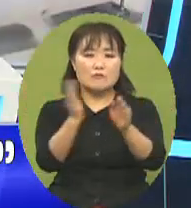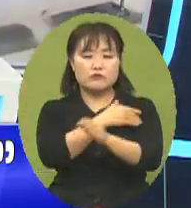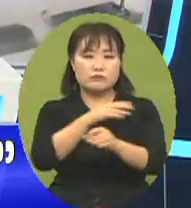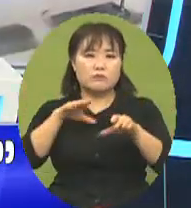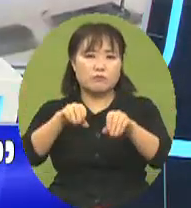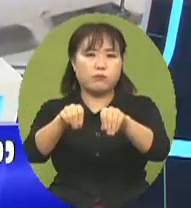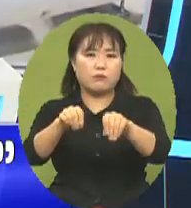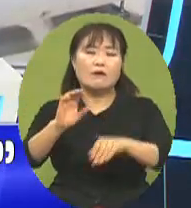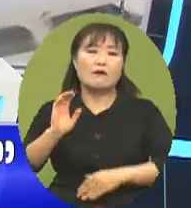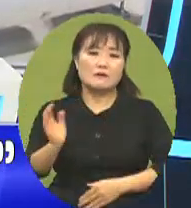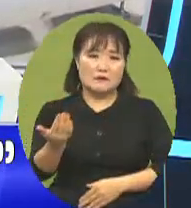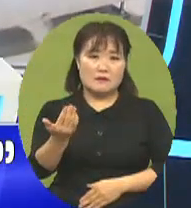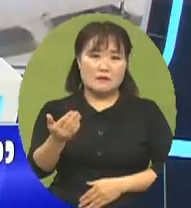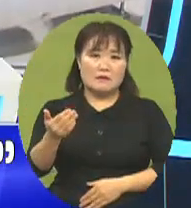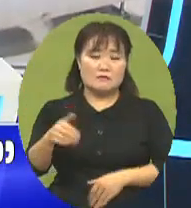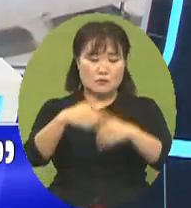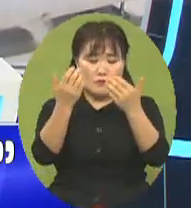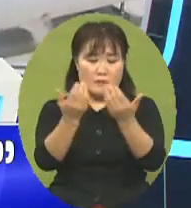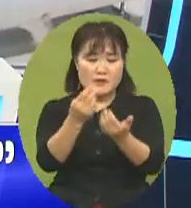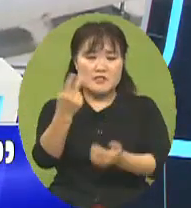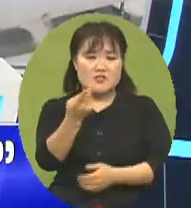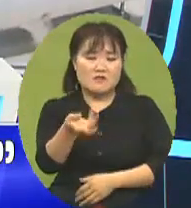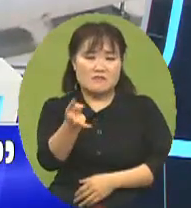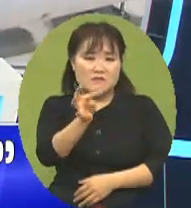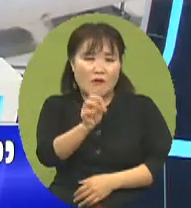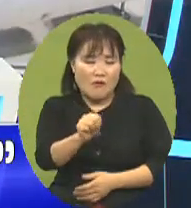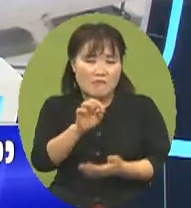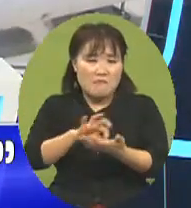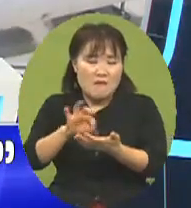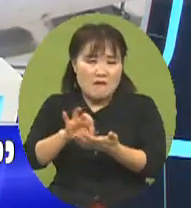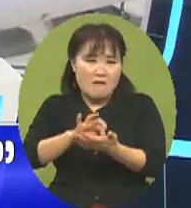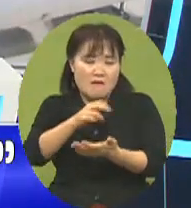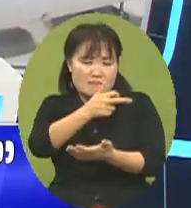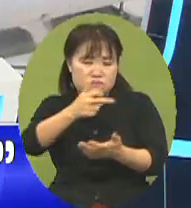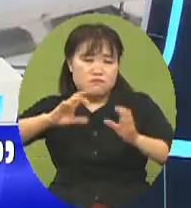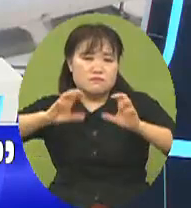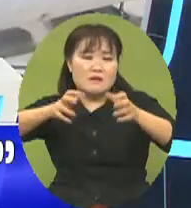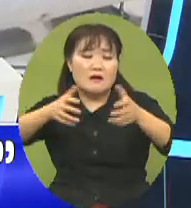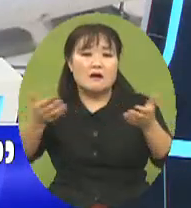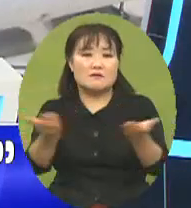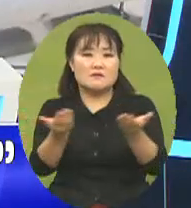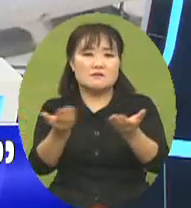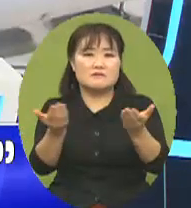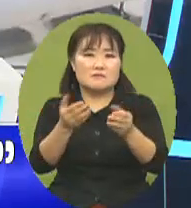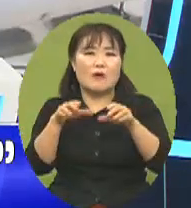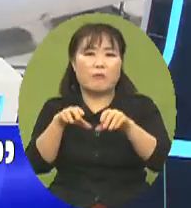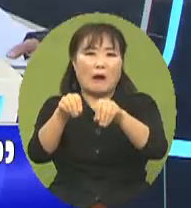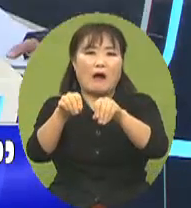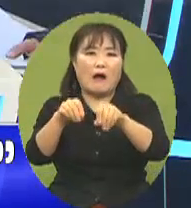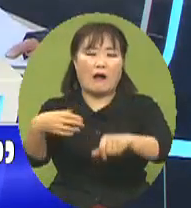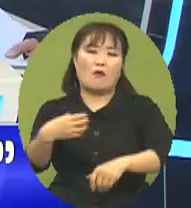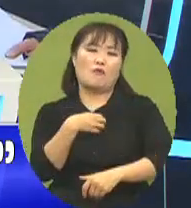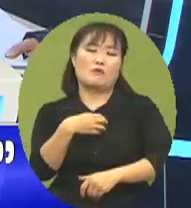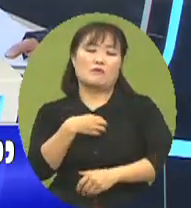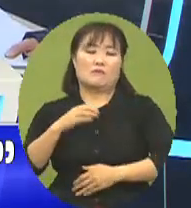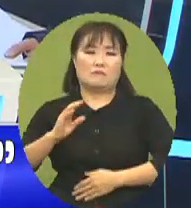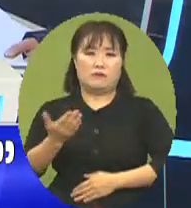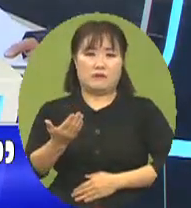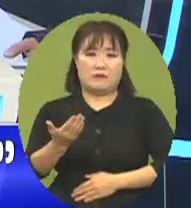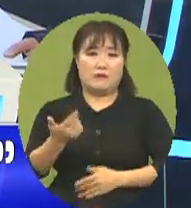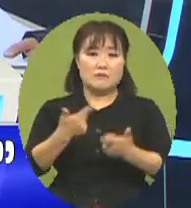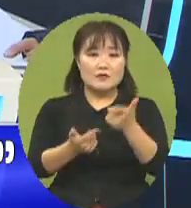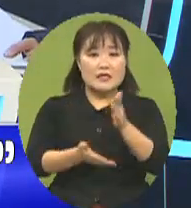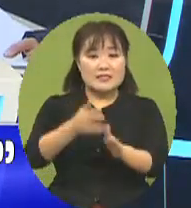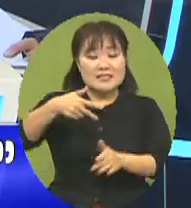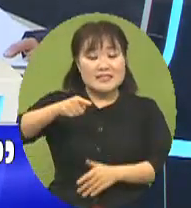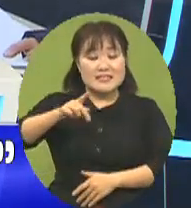가동을 멈췄습니다. 총 사업비 2천억 원가량을 들인 대형 국책 사업이 중단될 위기에 처한 건데요.